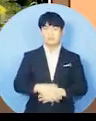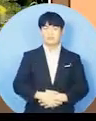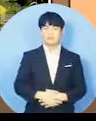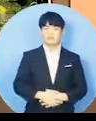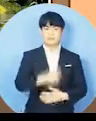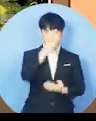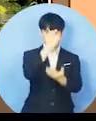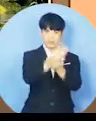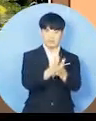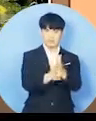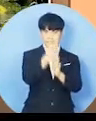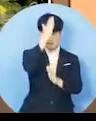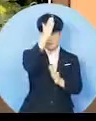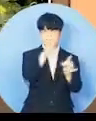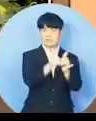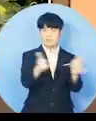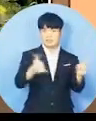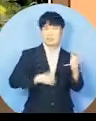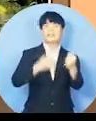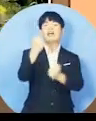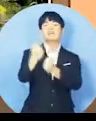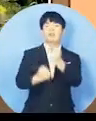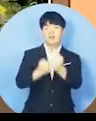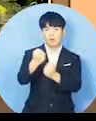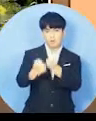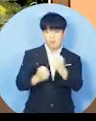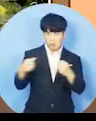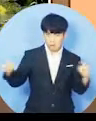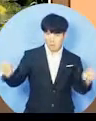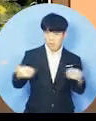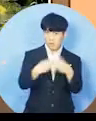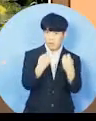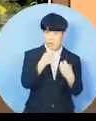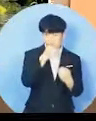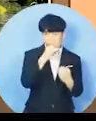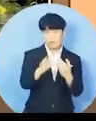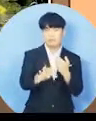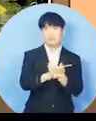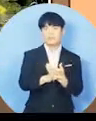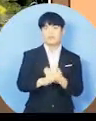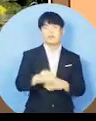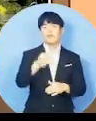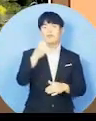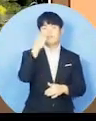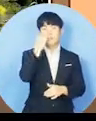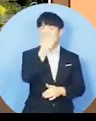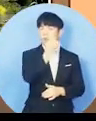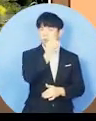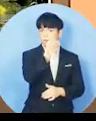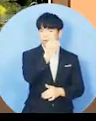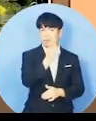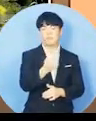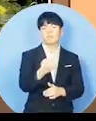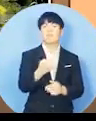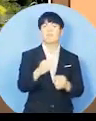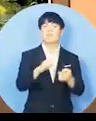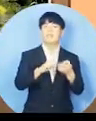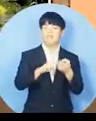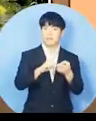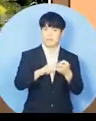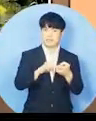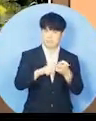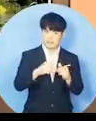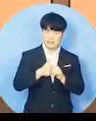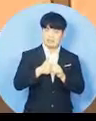전국 어디서나 자전거 이용 중 발생한 사고가 나면 피보험자로서 시가 계약한 보험 보장 내용에 따라 혜택을 받을 수